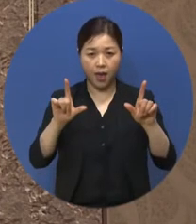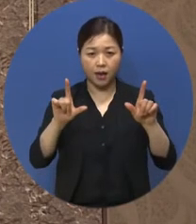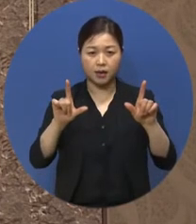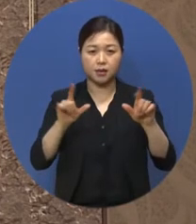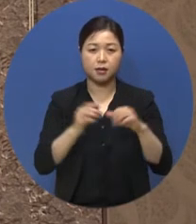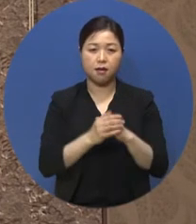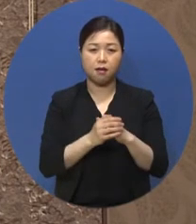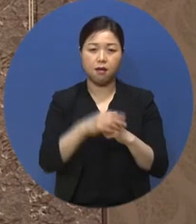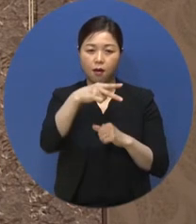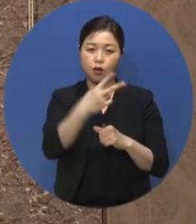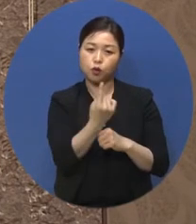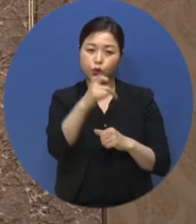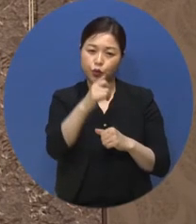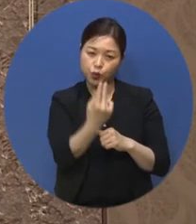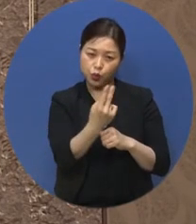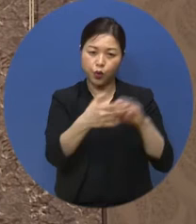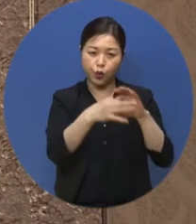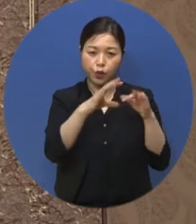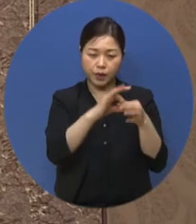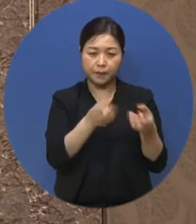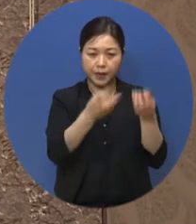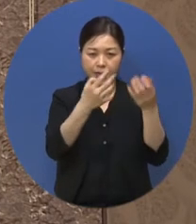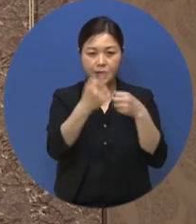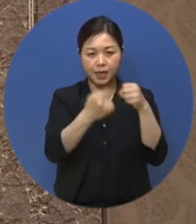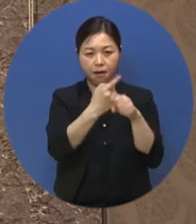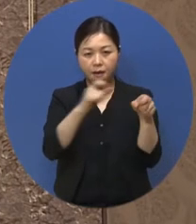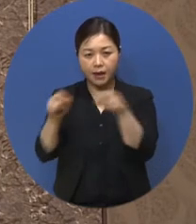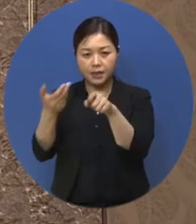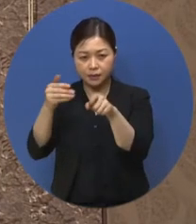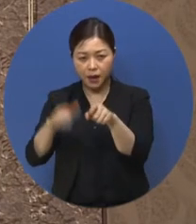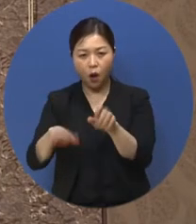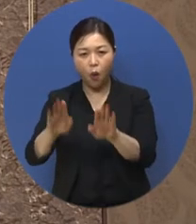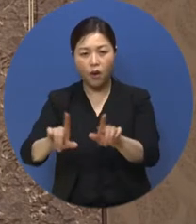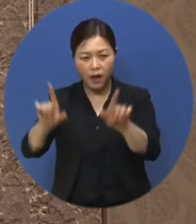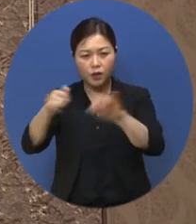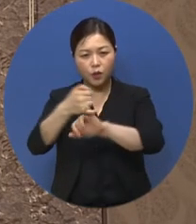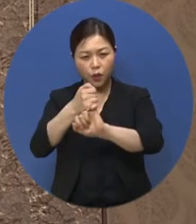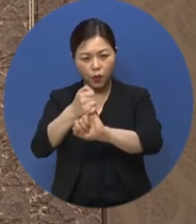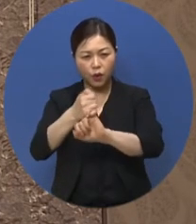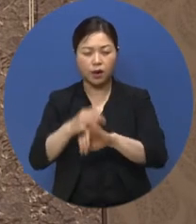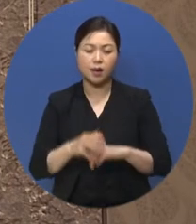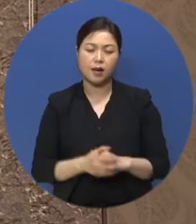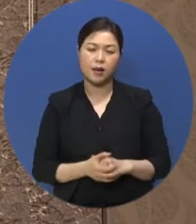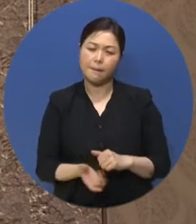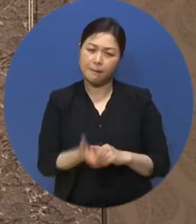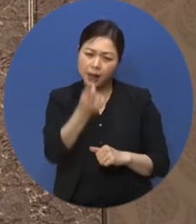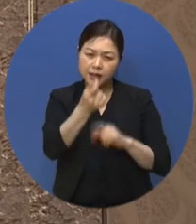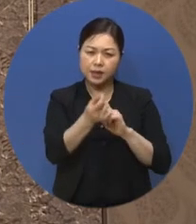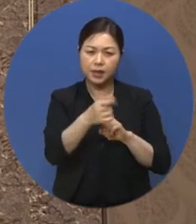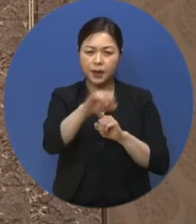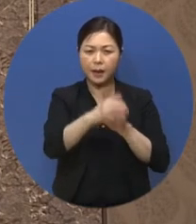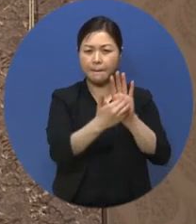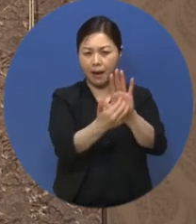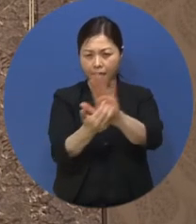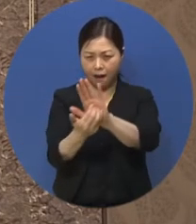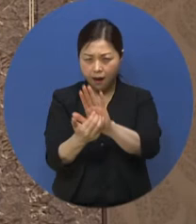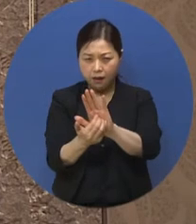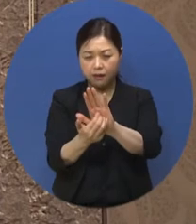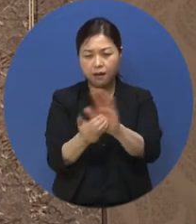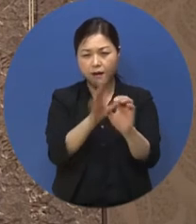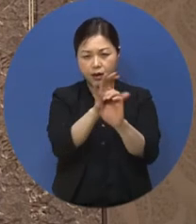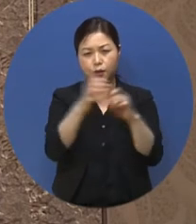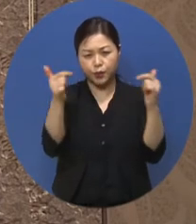1개월, 뭐 1년 연기됐지만 네. 올해는 꼭 모르겠습니다. 이게 빨리 방역이라든가 코로나19가 어느 정도